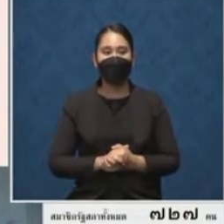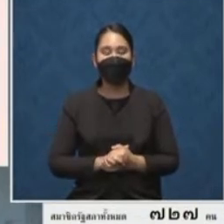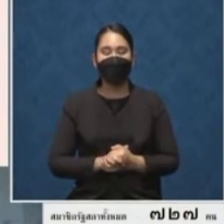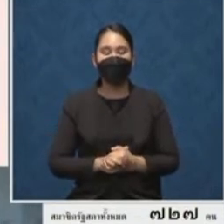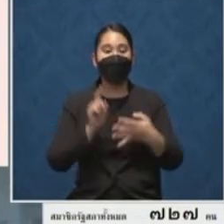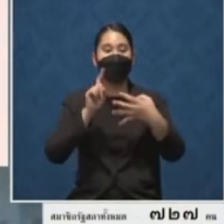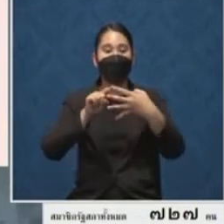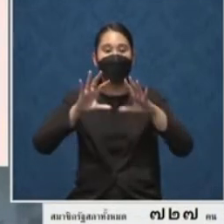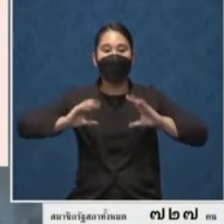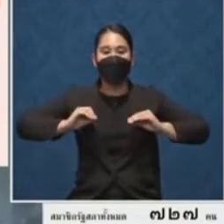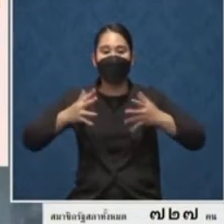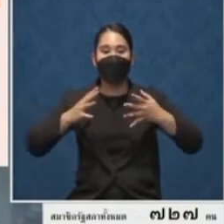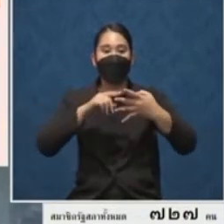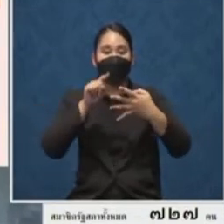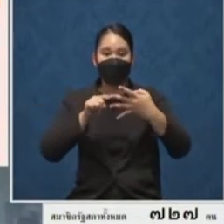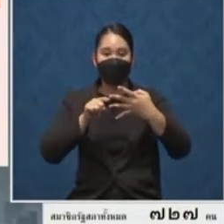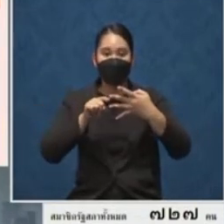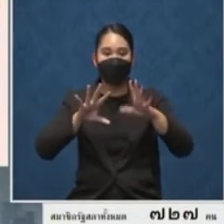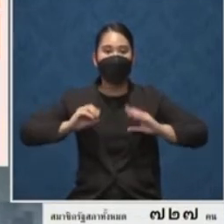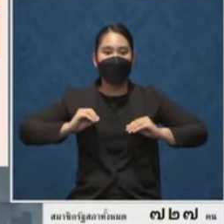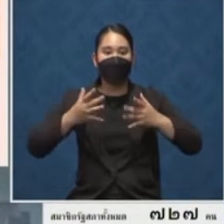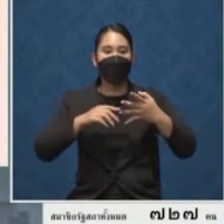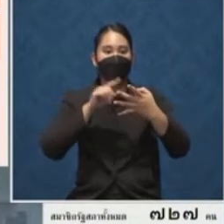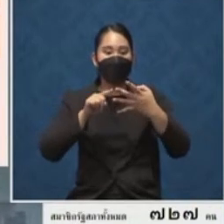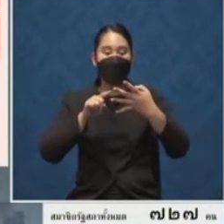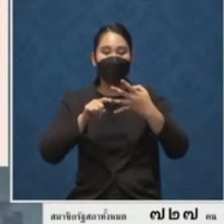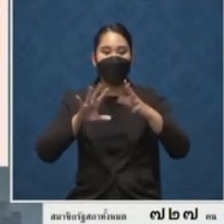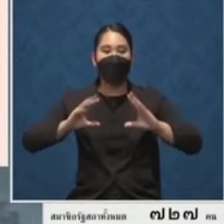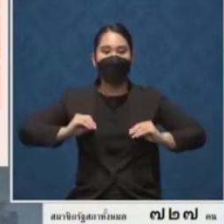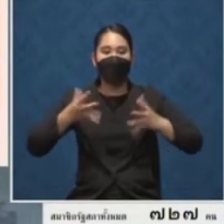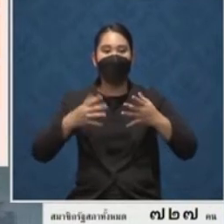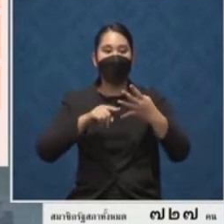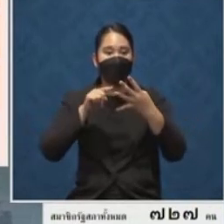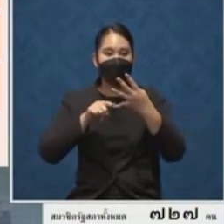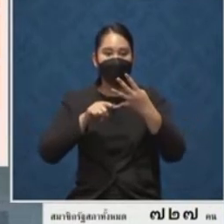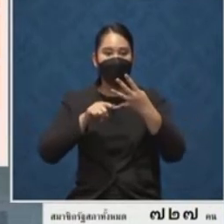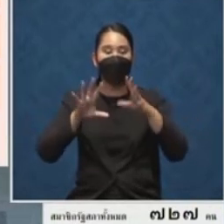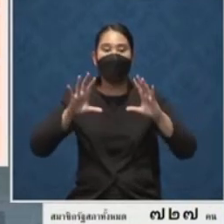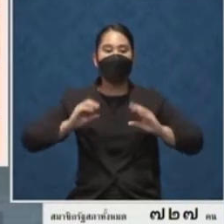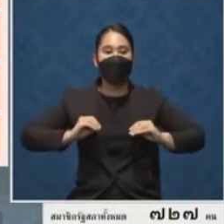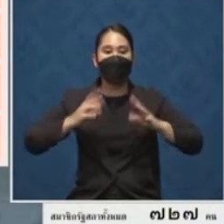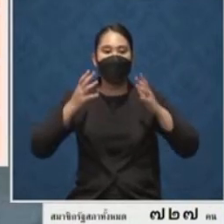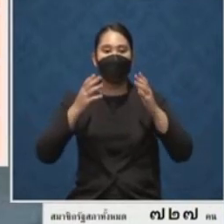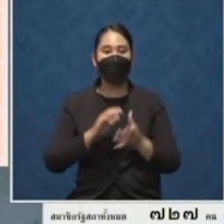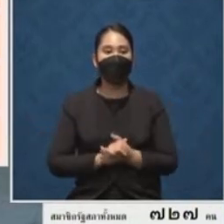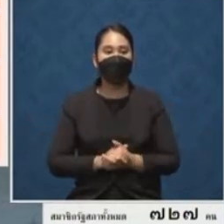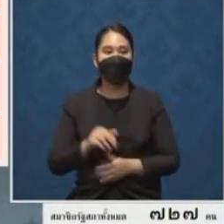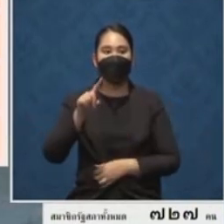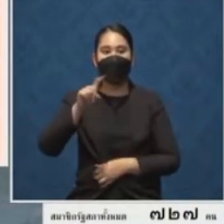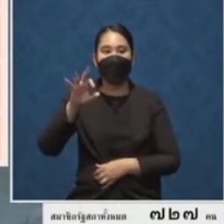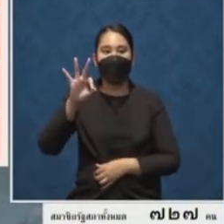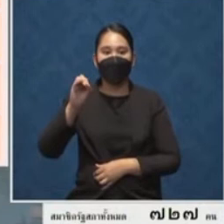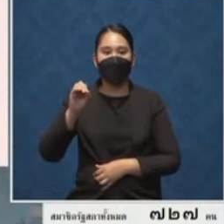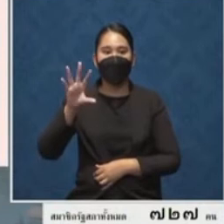การ2ไม่รับหลักการ3ไม่รับหลักการ4ไม่รับหลักการ 196นายทรงเดชเสมอค